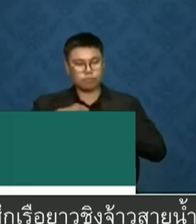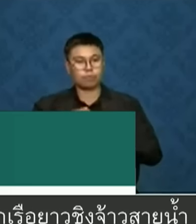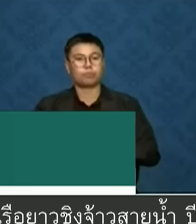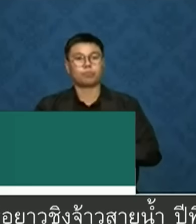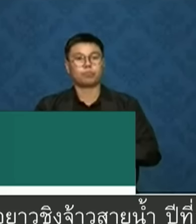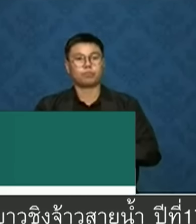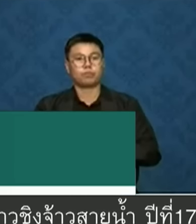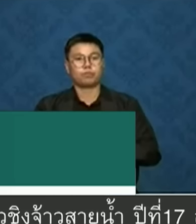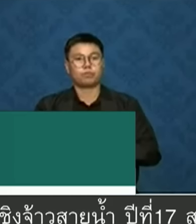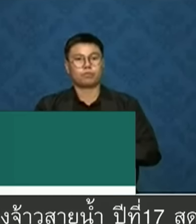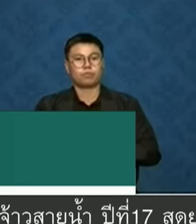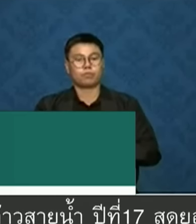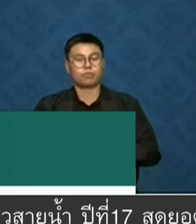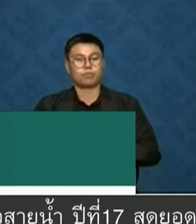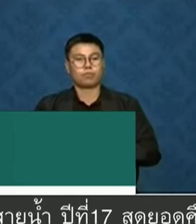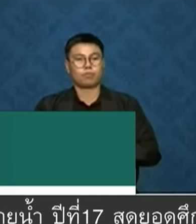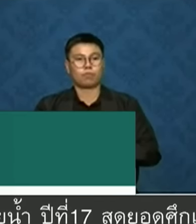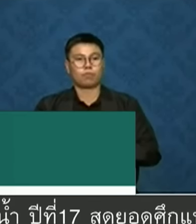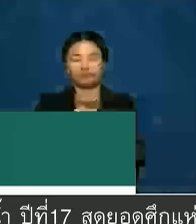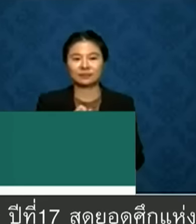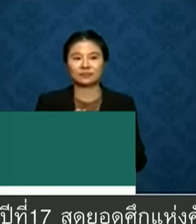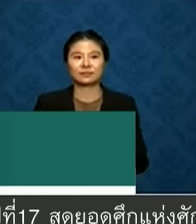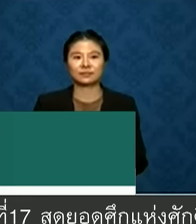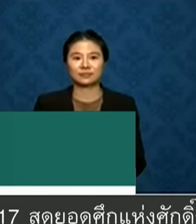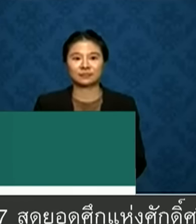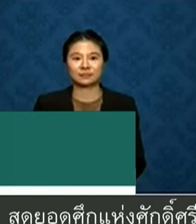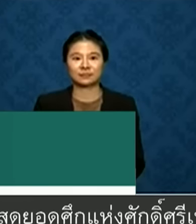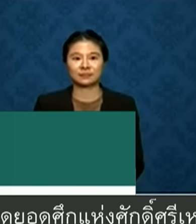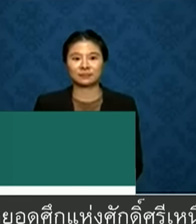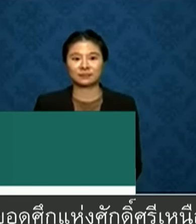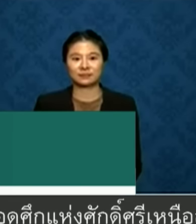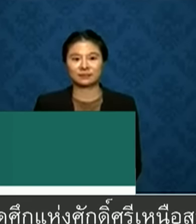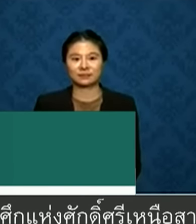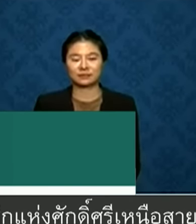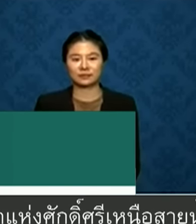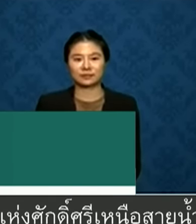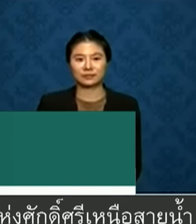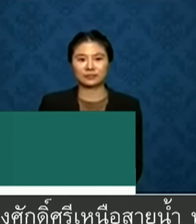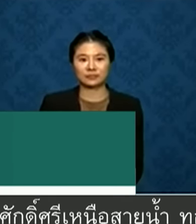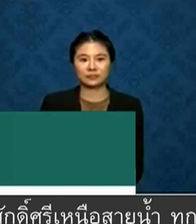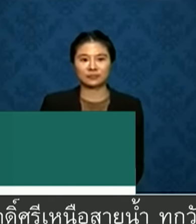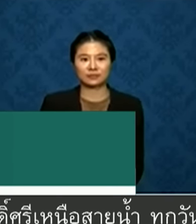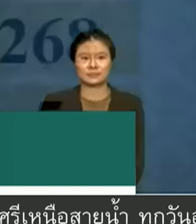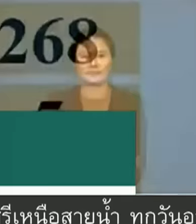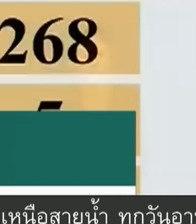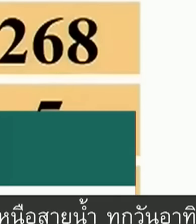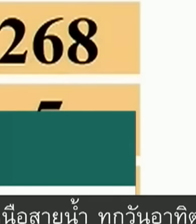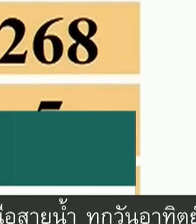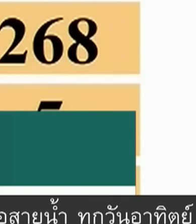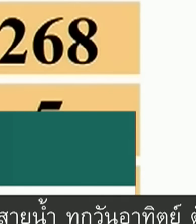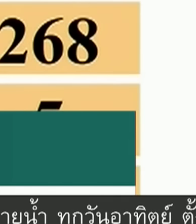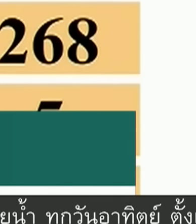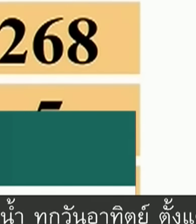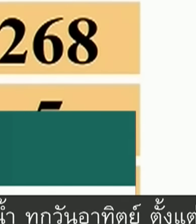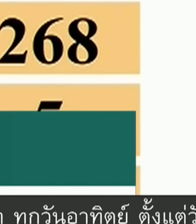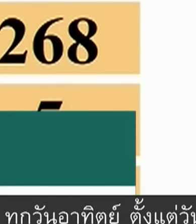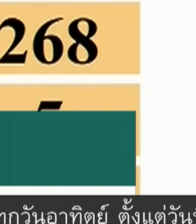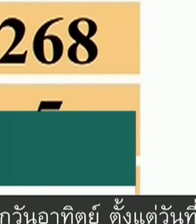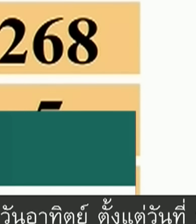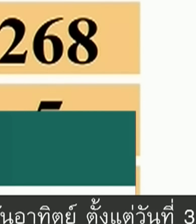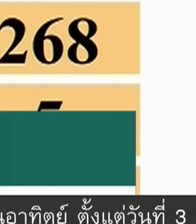ก็อาจจะสะท้อนให้เห็นว่ามันเกิดความเห็นที่แตกต่างกันภายในพรรคมองไม่เหมือนกันแต่ก็ย้ำนะคะว่า